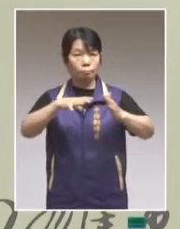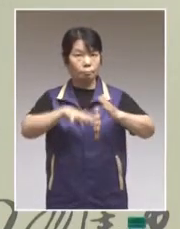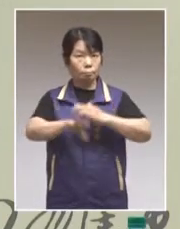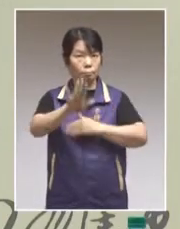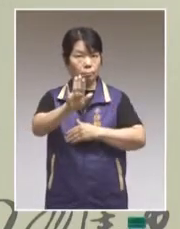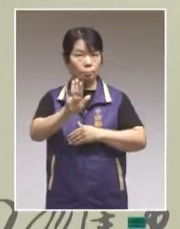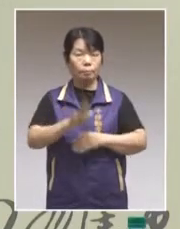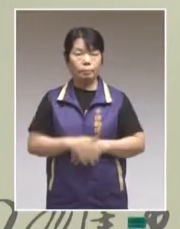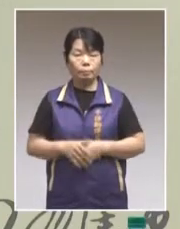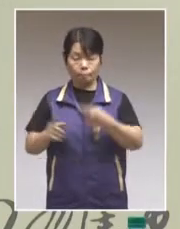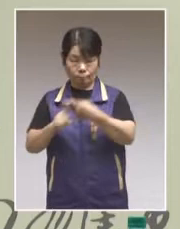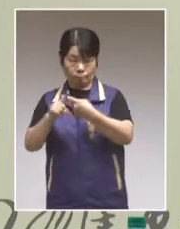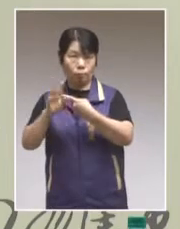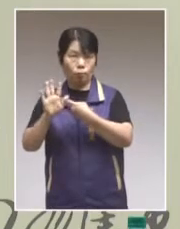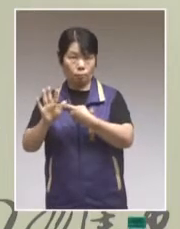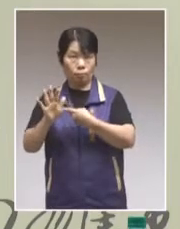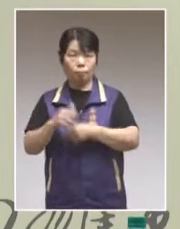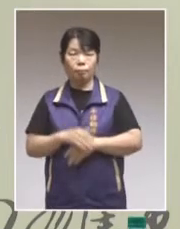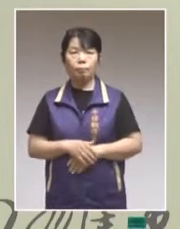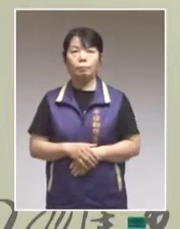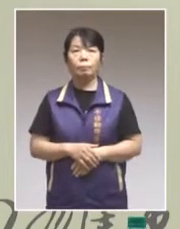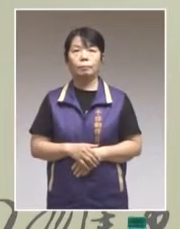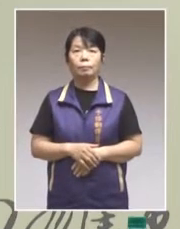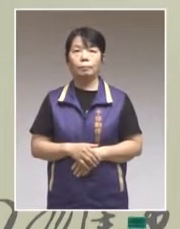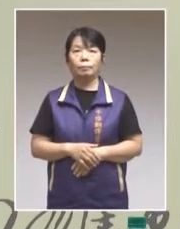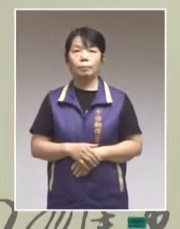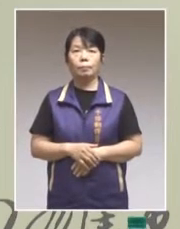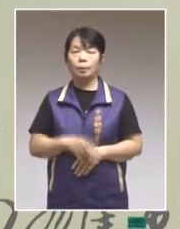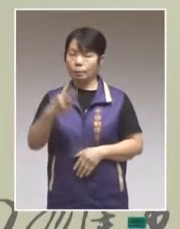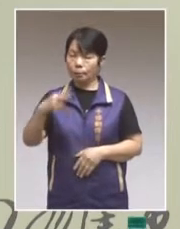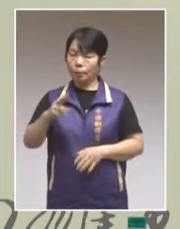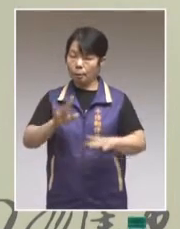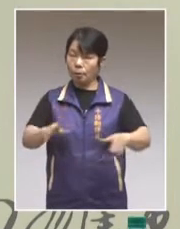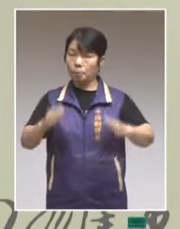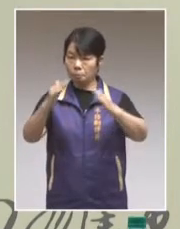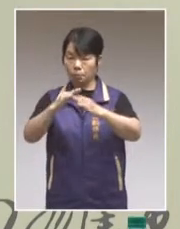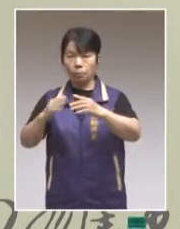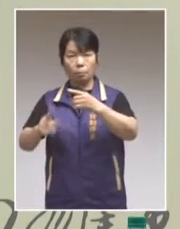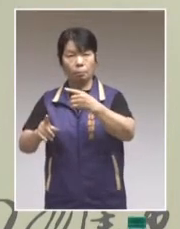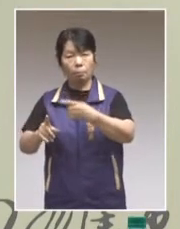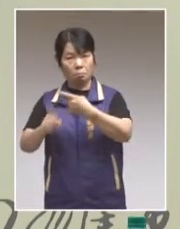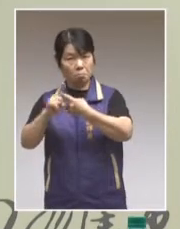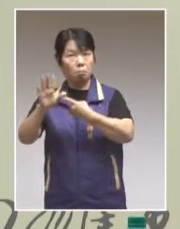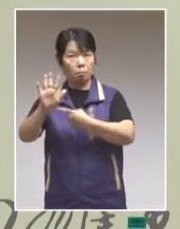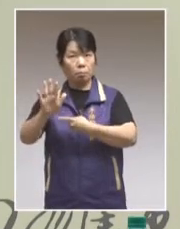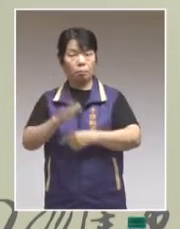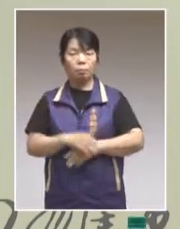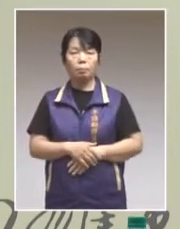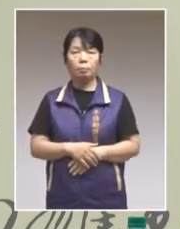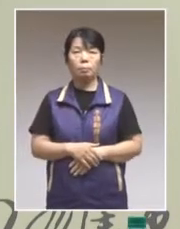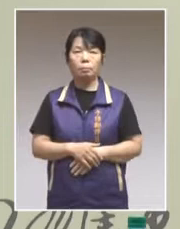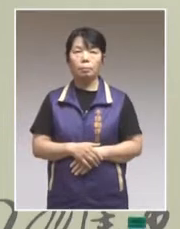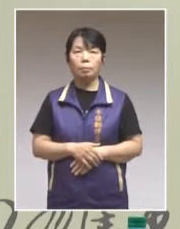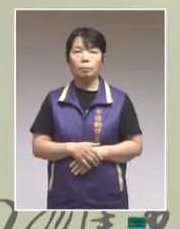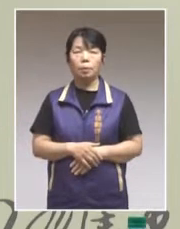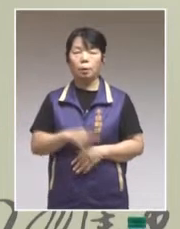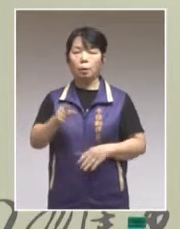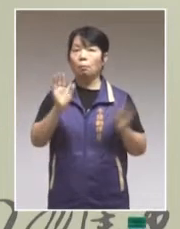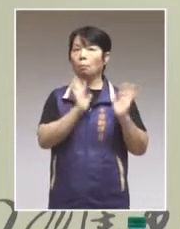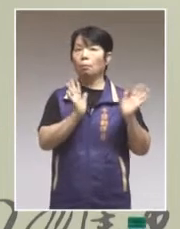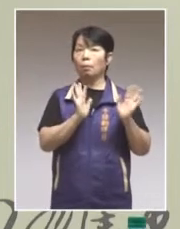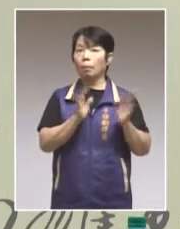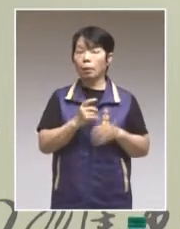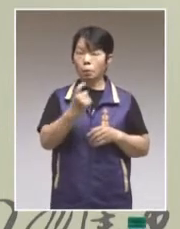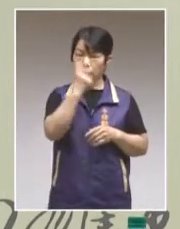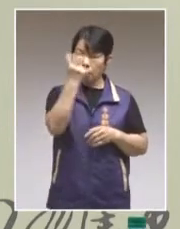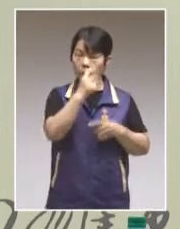有人确诊，好，我再重复，家里面有人确诊。啊，你小朋友快